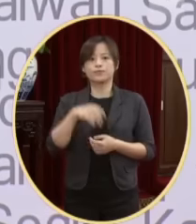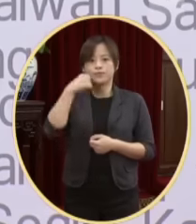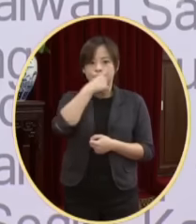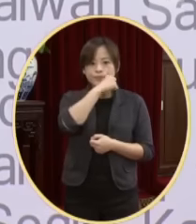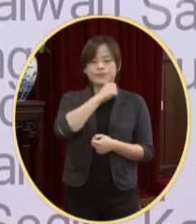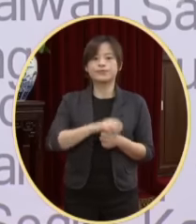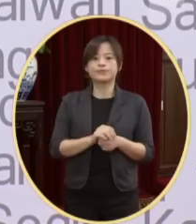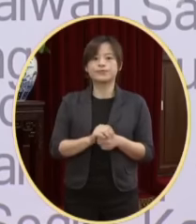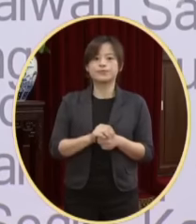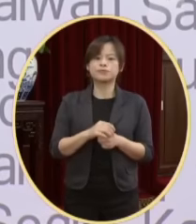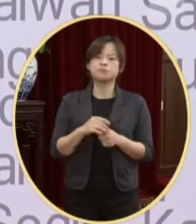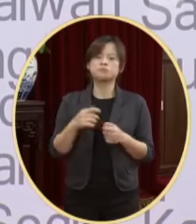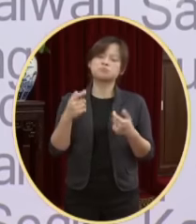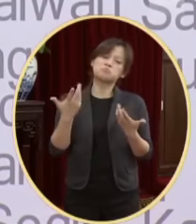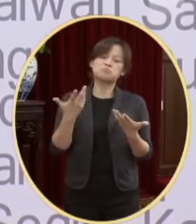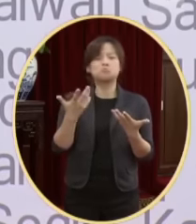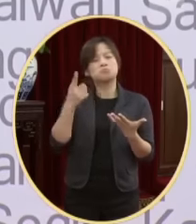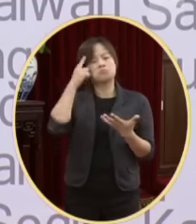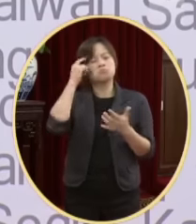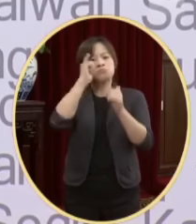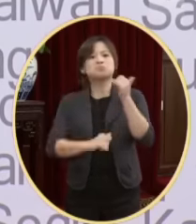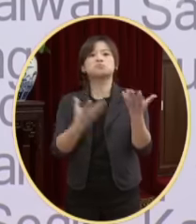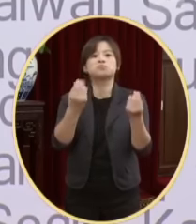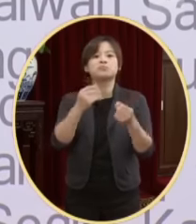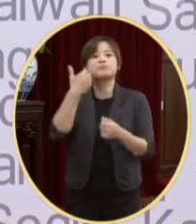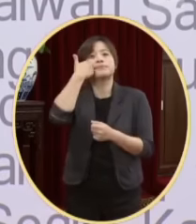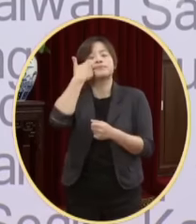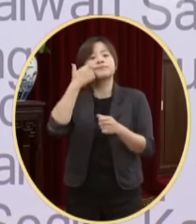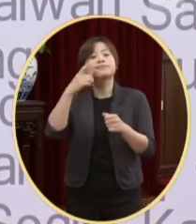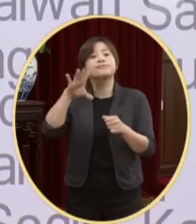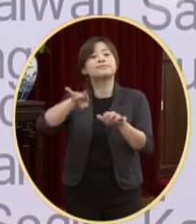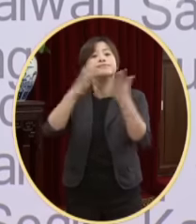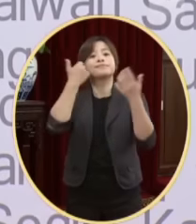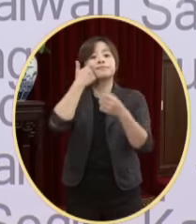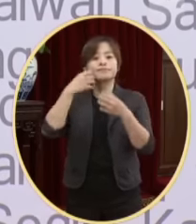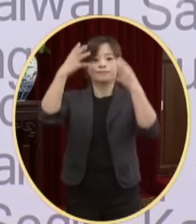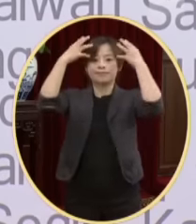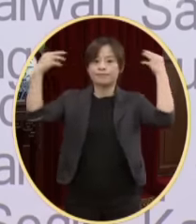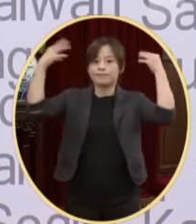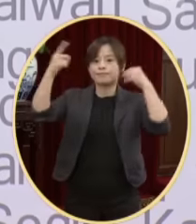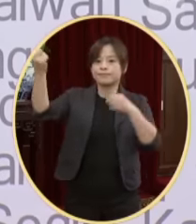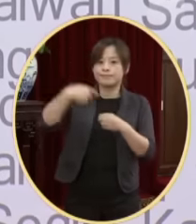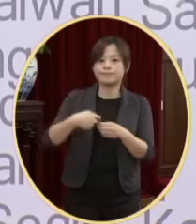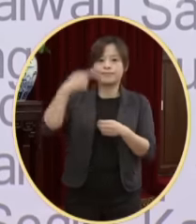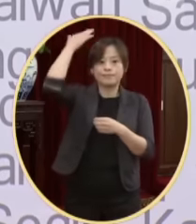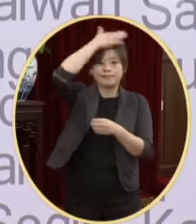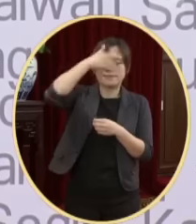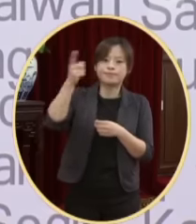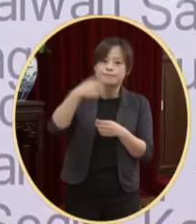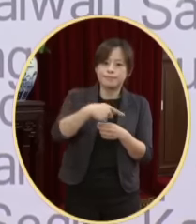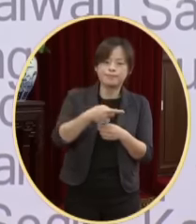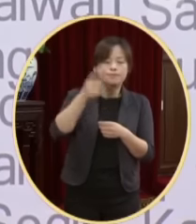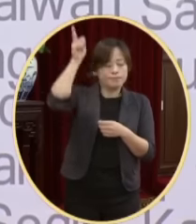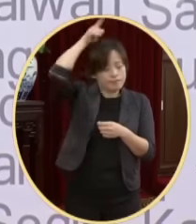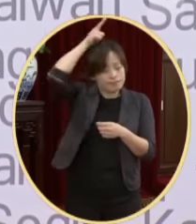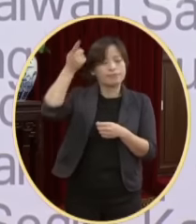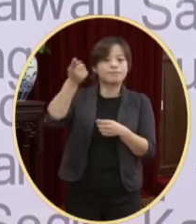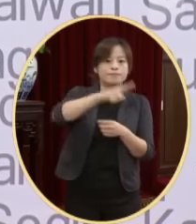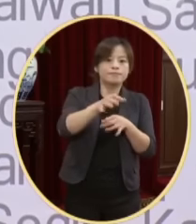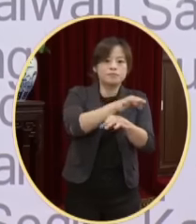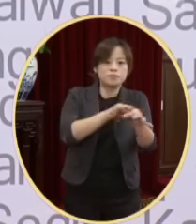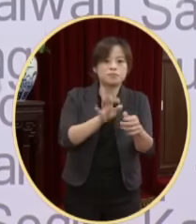湾固无实也，何人起之？正是坐之，清代迎之。